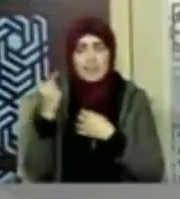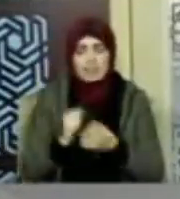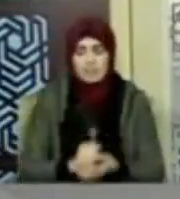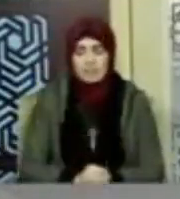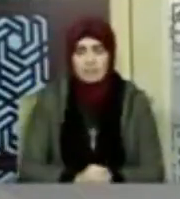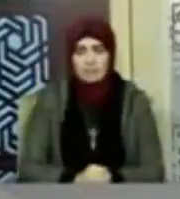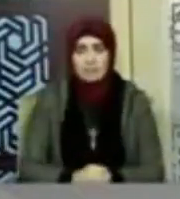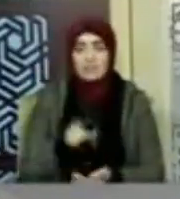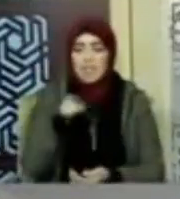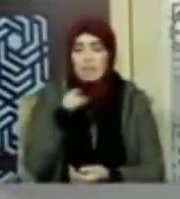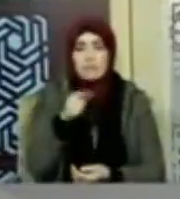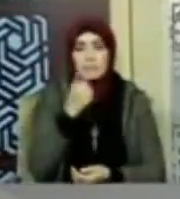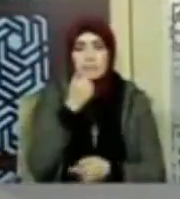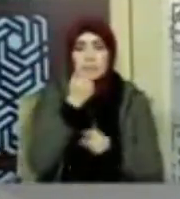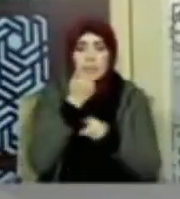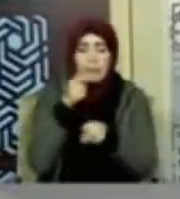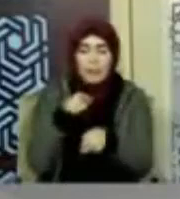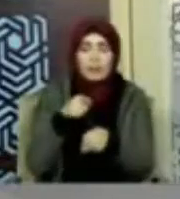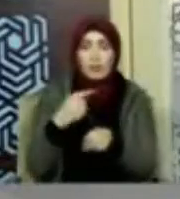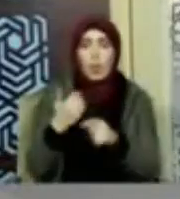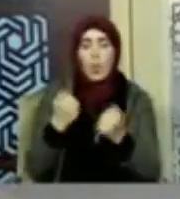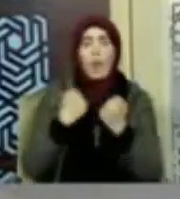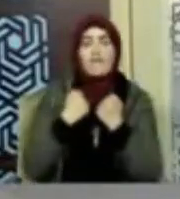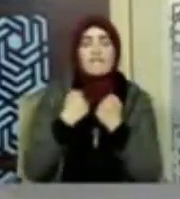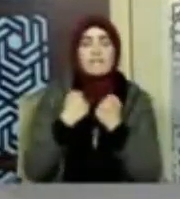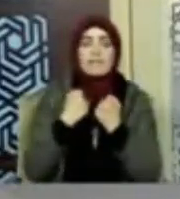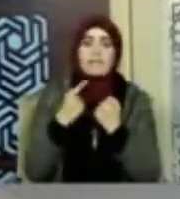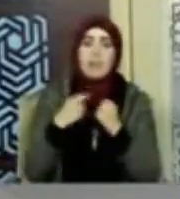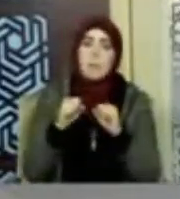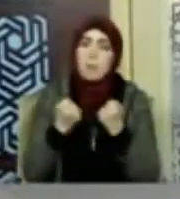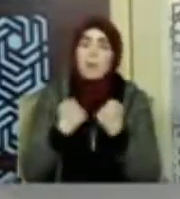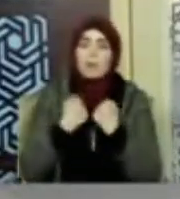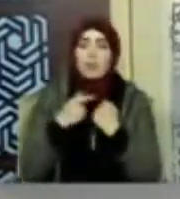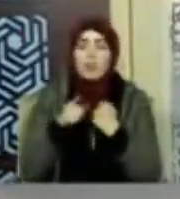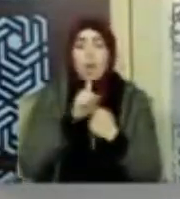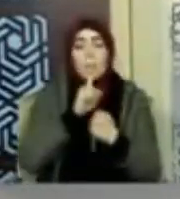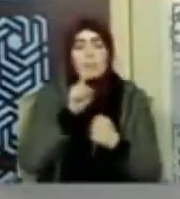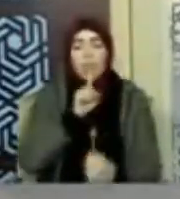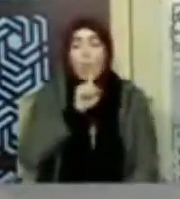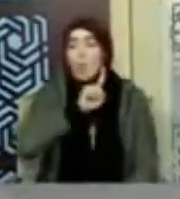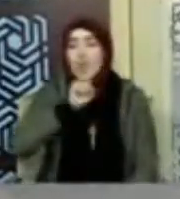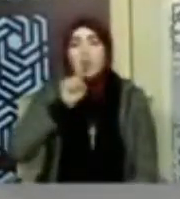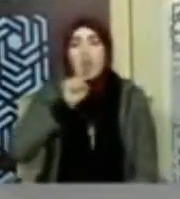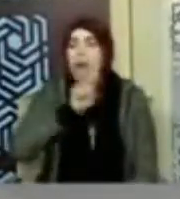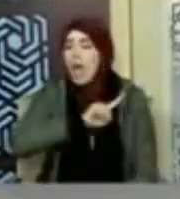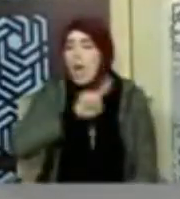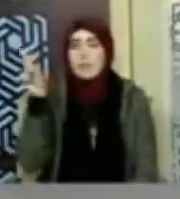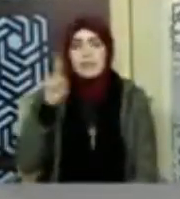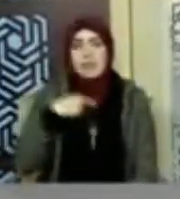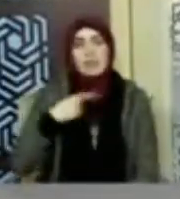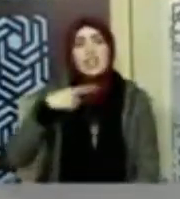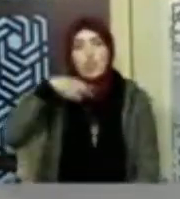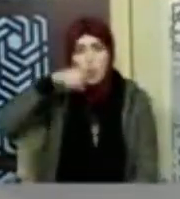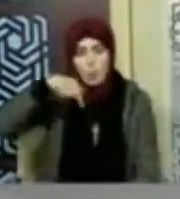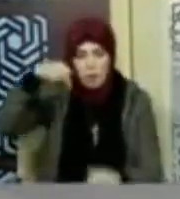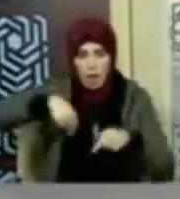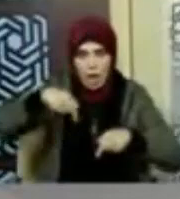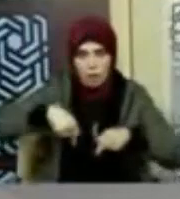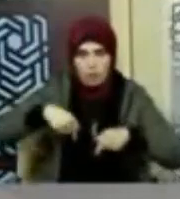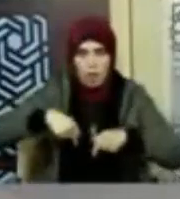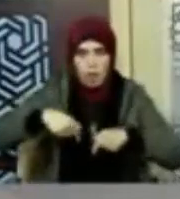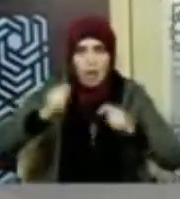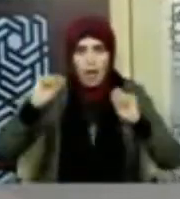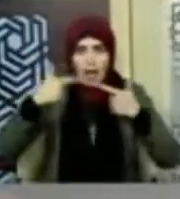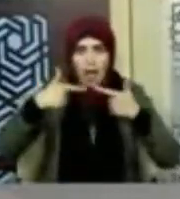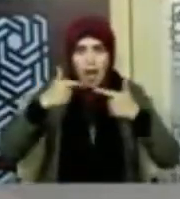قال منعتموني الجنة يوم بدر، والله لا تمنعوني إياها اليوم.